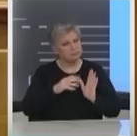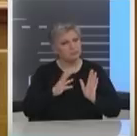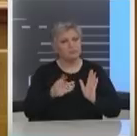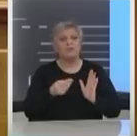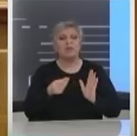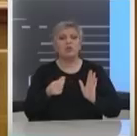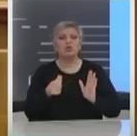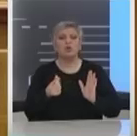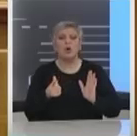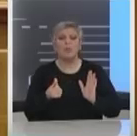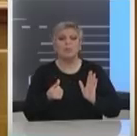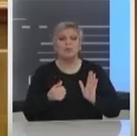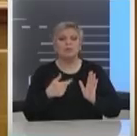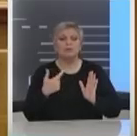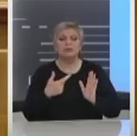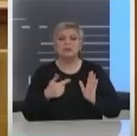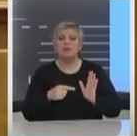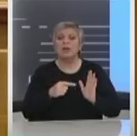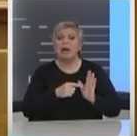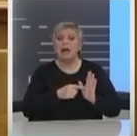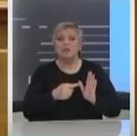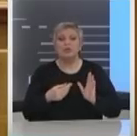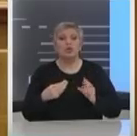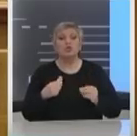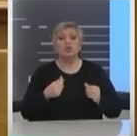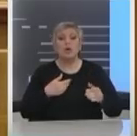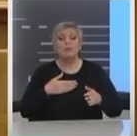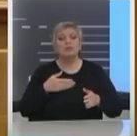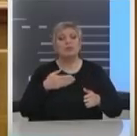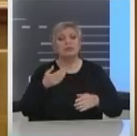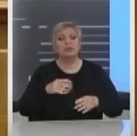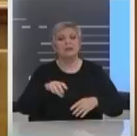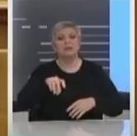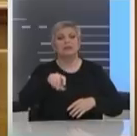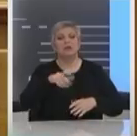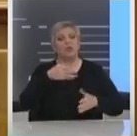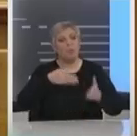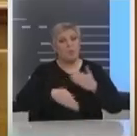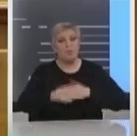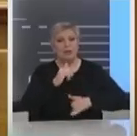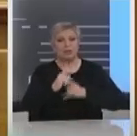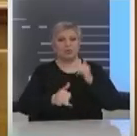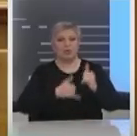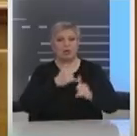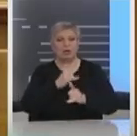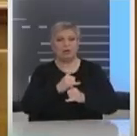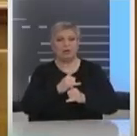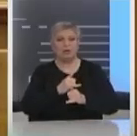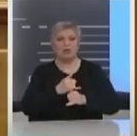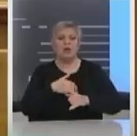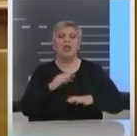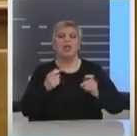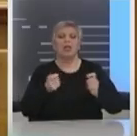Υπουργέ, αρρύθμιστο τον διαδικτυακό τζόγο για να εξυπηρετήσετε φιλικά προς εσάς